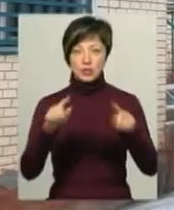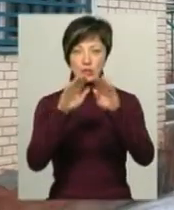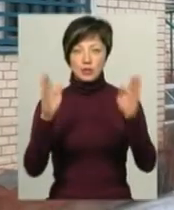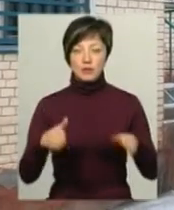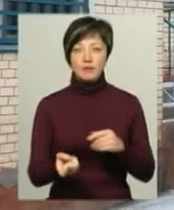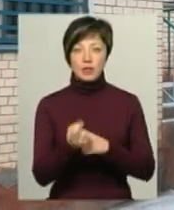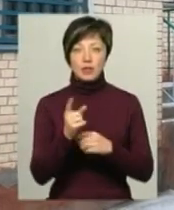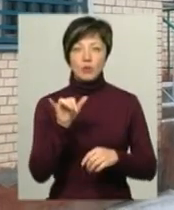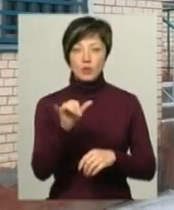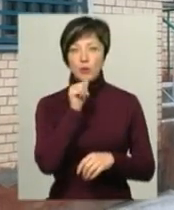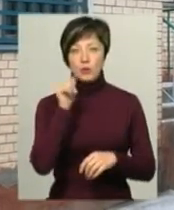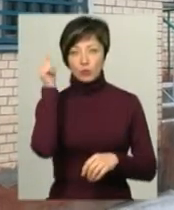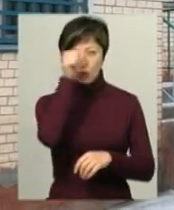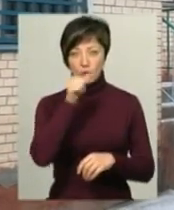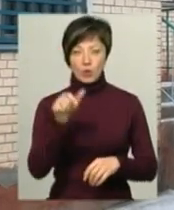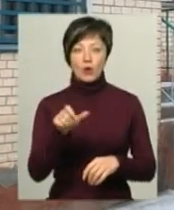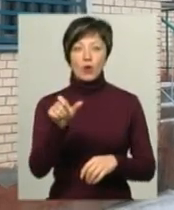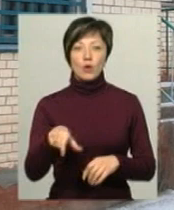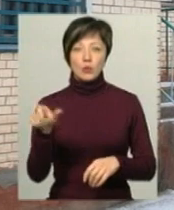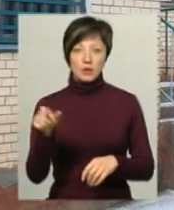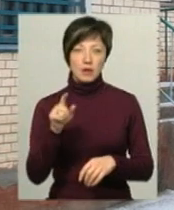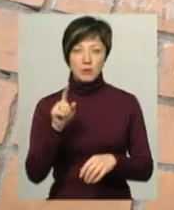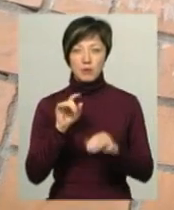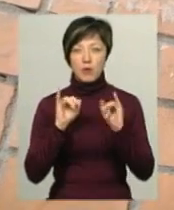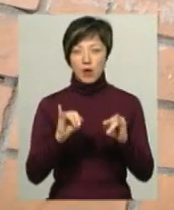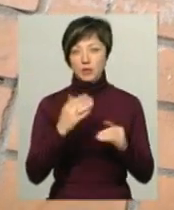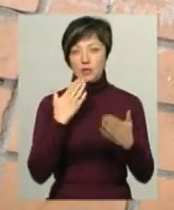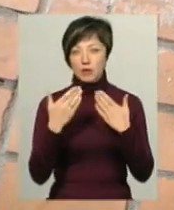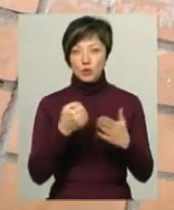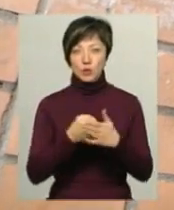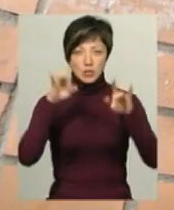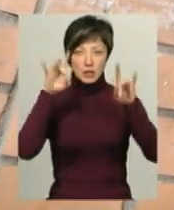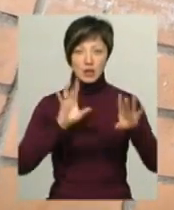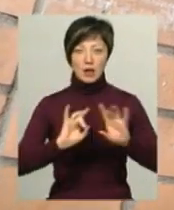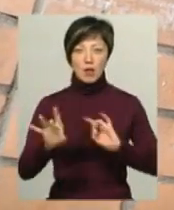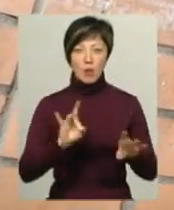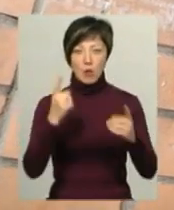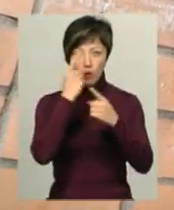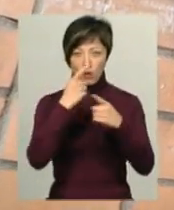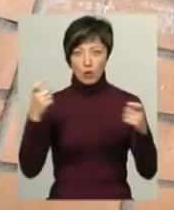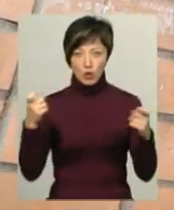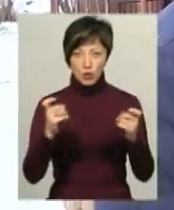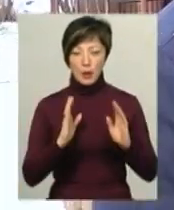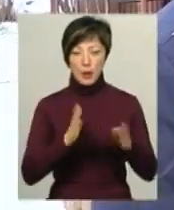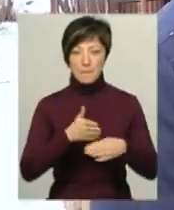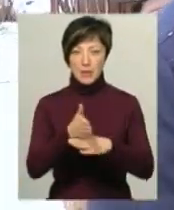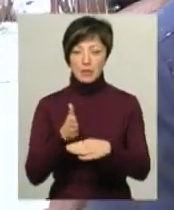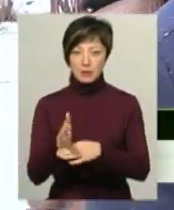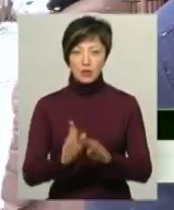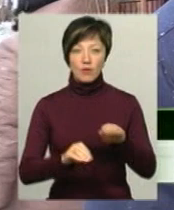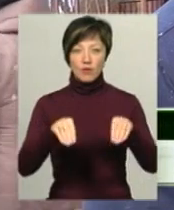Стерницького минулого року. За його словами, люди негативно ставилися до стихійної реклами та оголошень на під'їздах, тому й вирішив це впорядкувати.